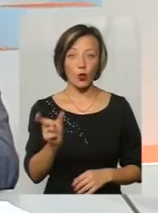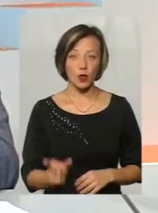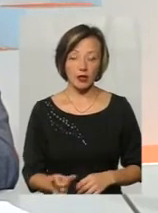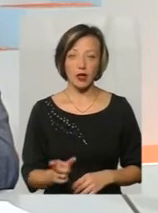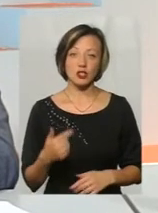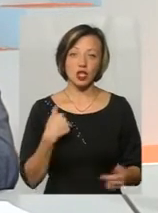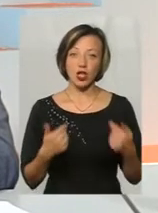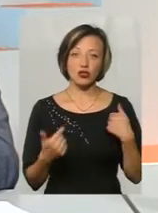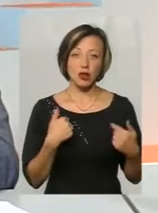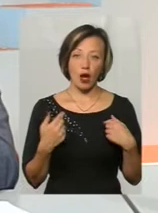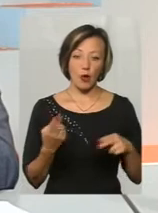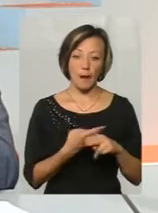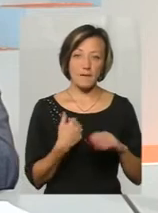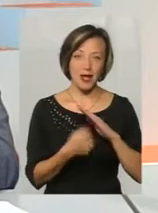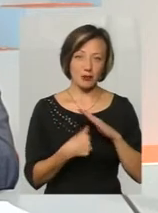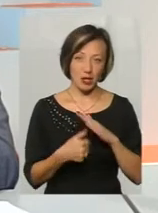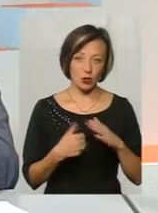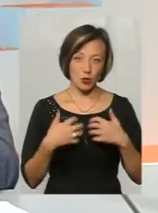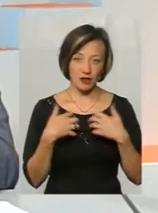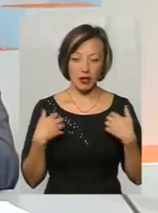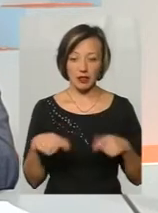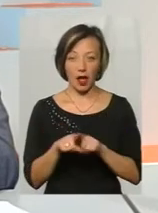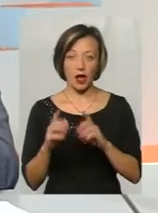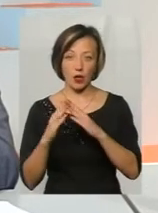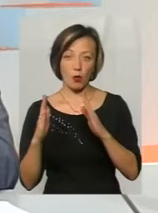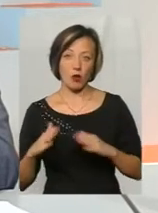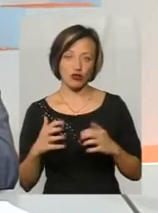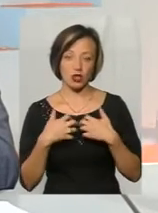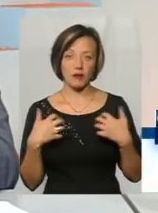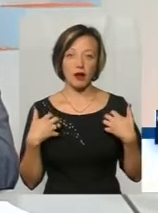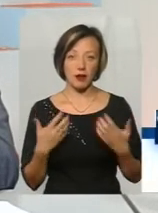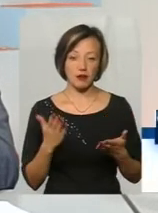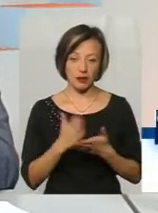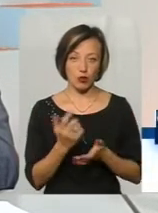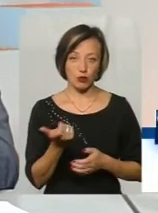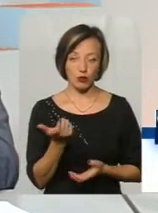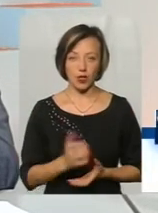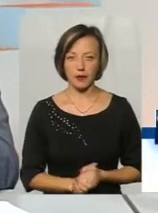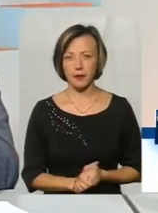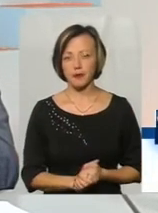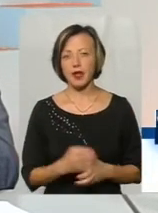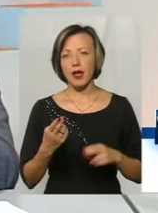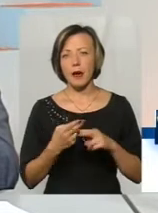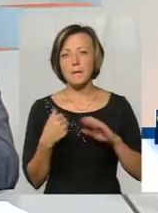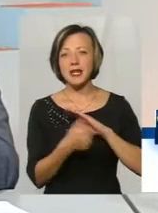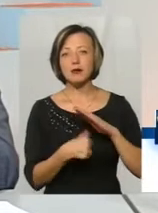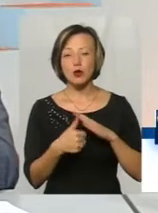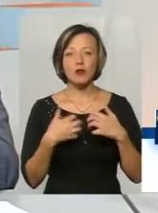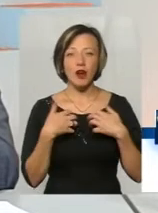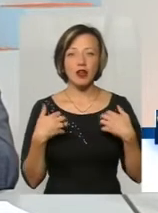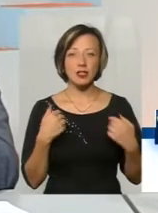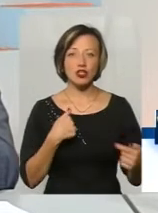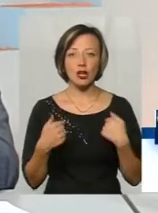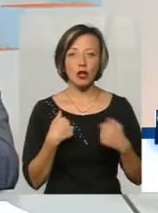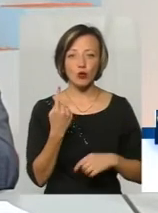Страждають як і безпритульні тварини, так і свійські тварини, ті, в яких є господарі. Безпритульні тварини страждають